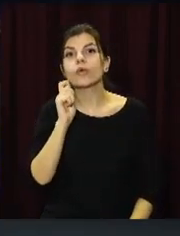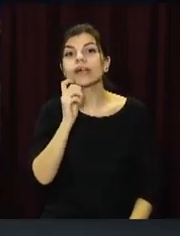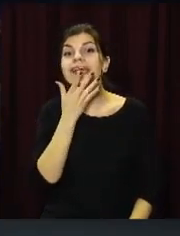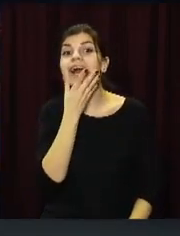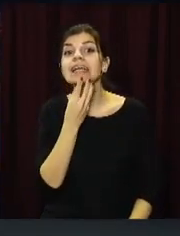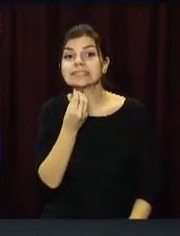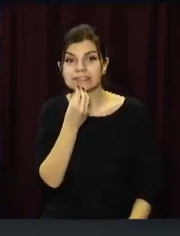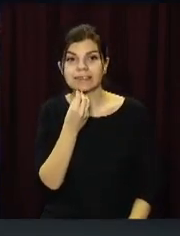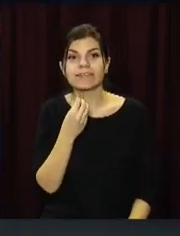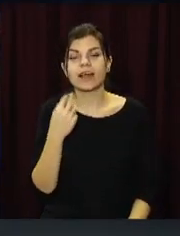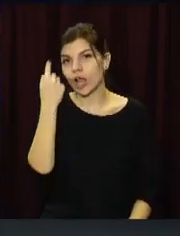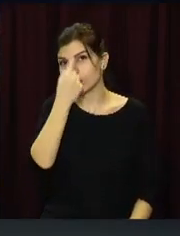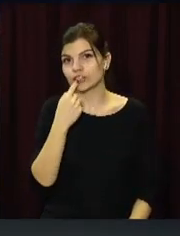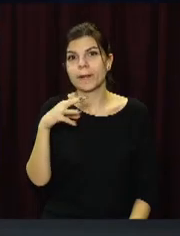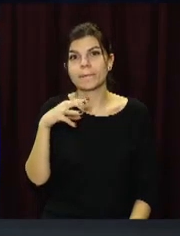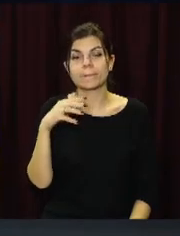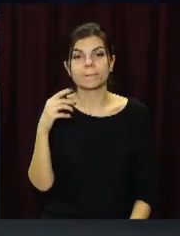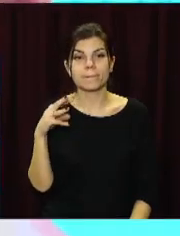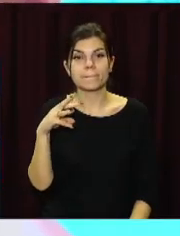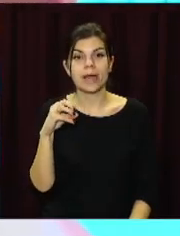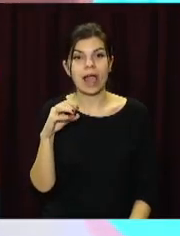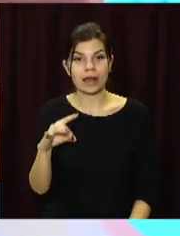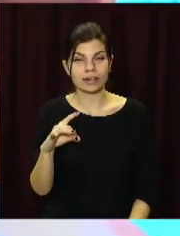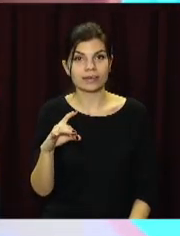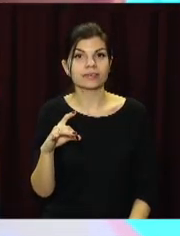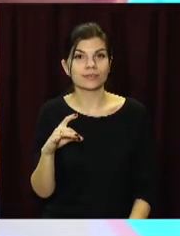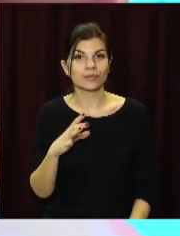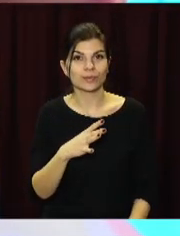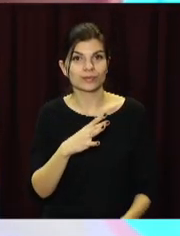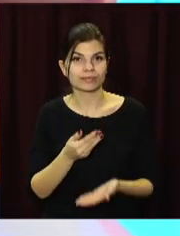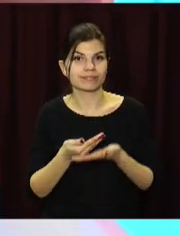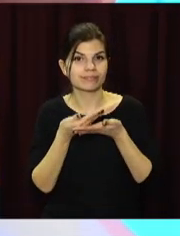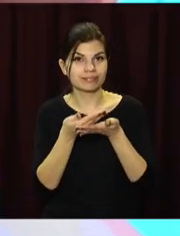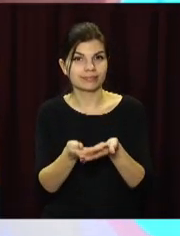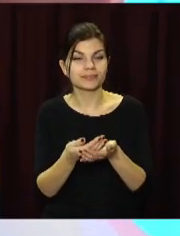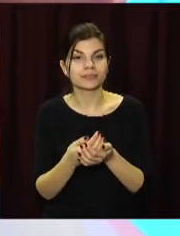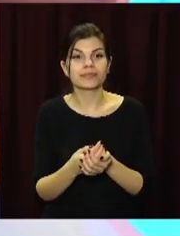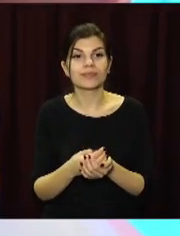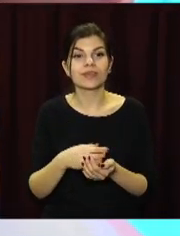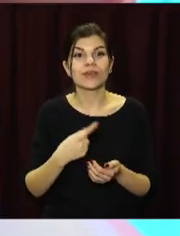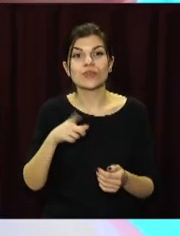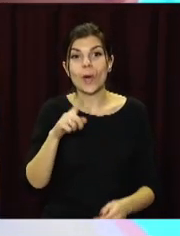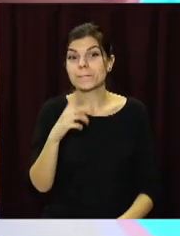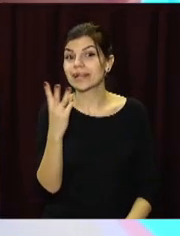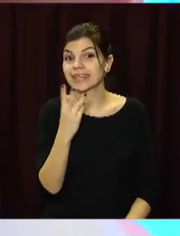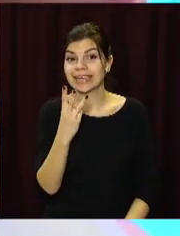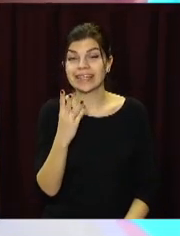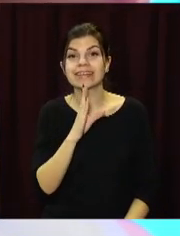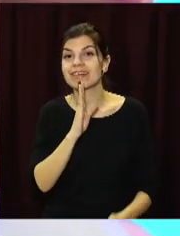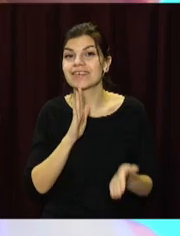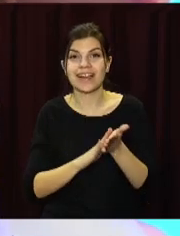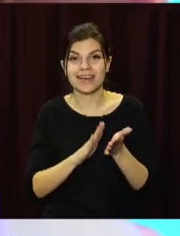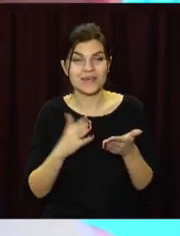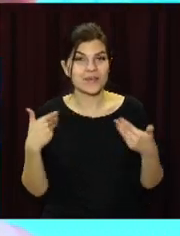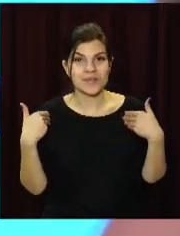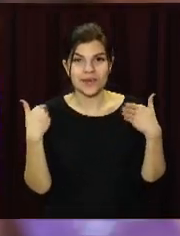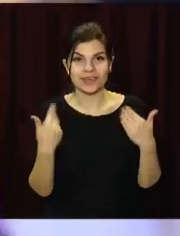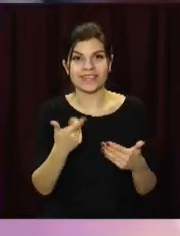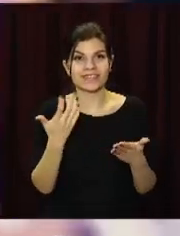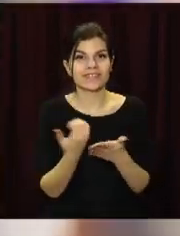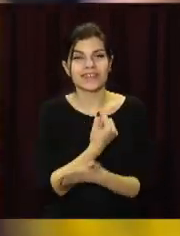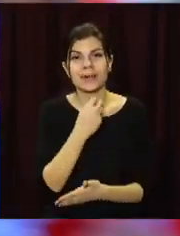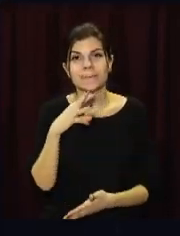нагороджував особисто міський голова Андрій Білоусов. Стає учасниця під номером 3 Нельга.